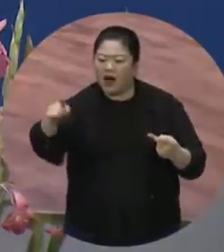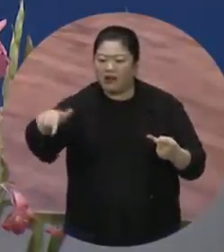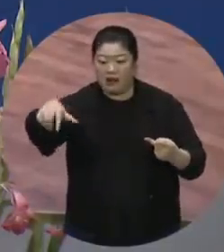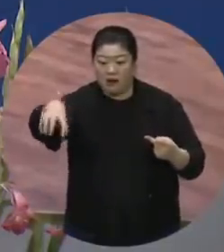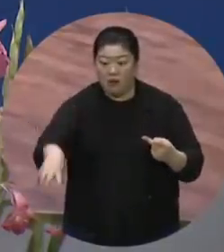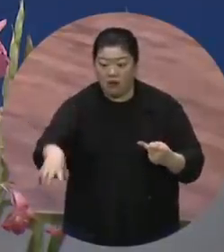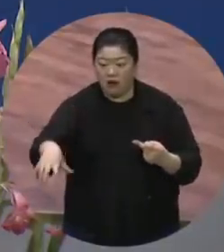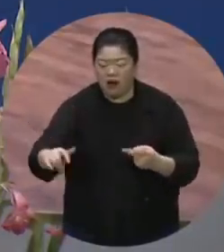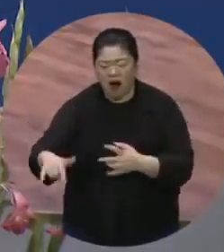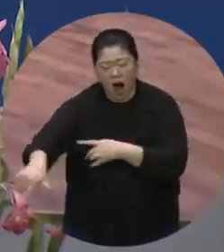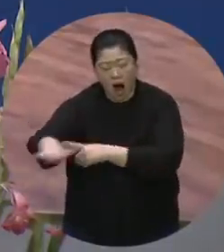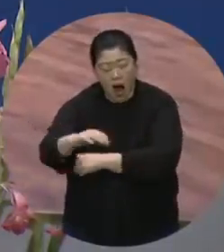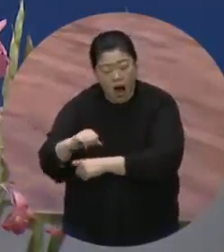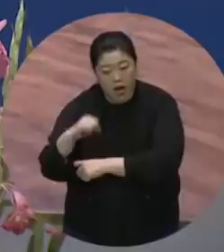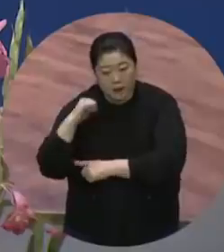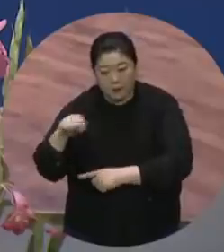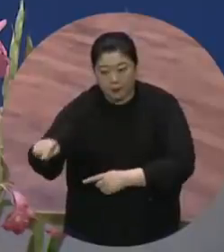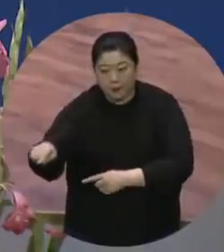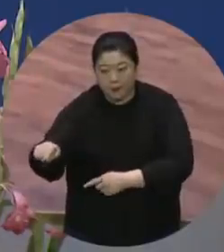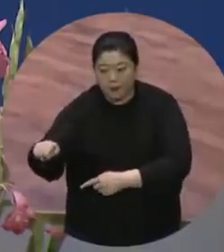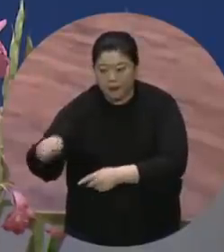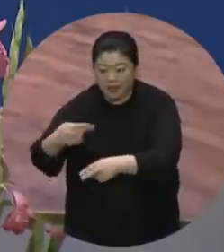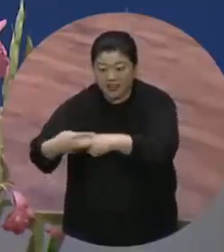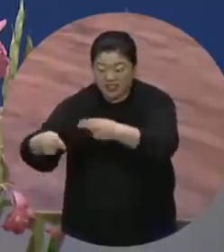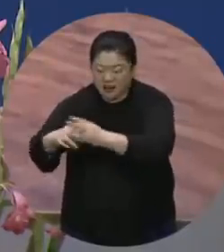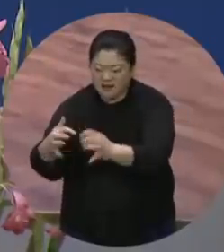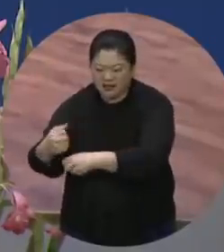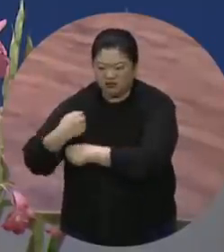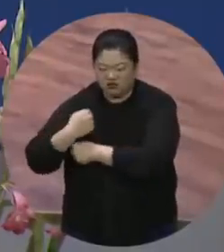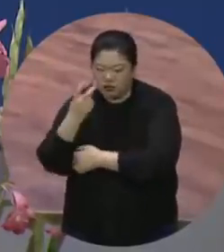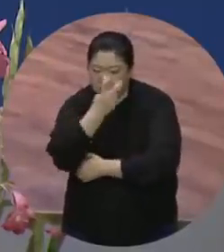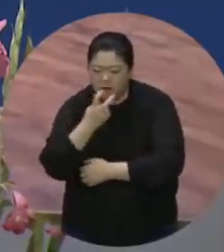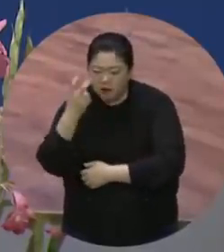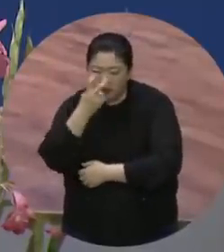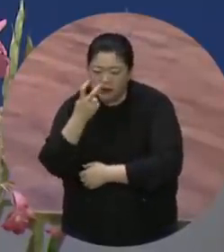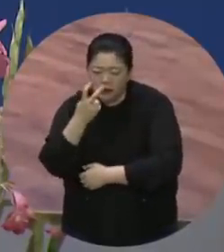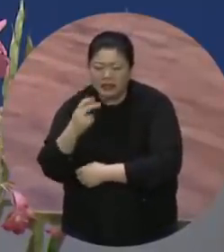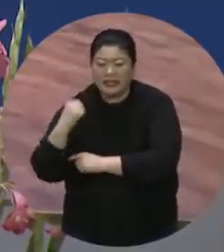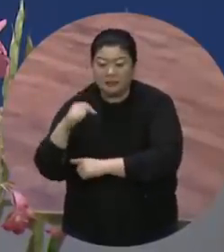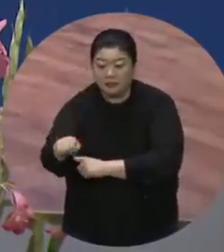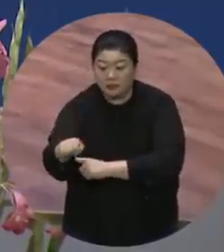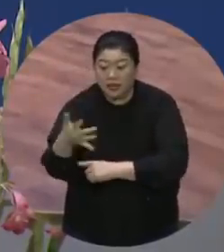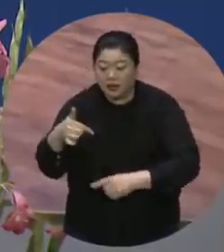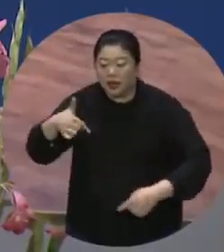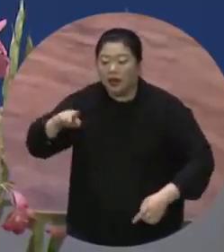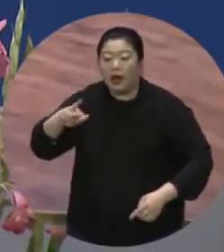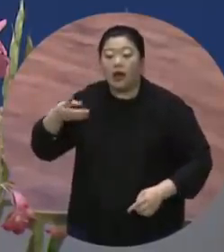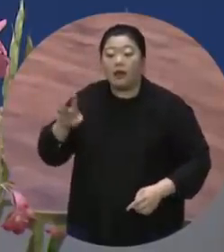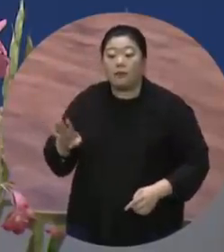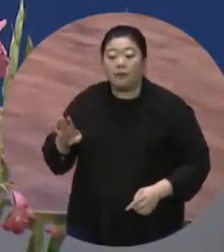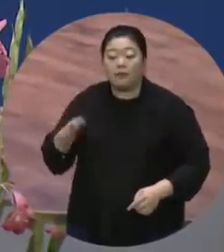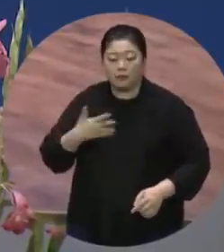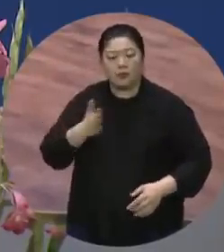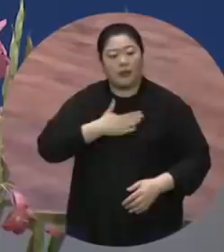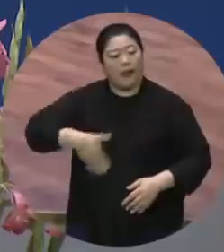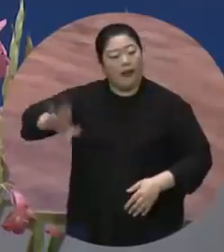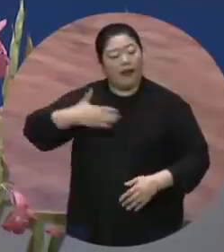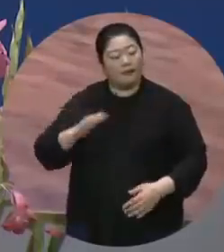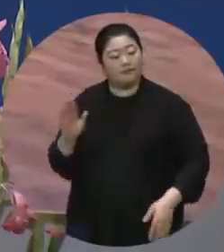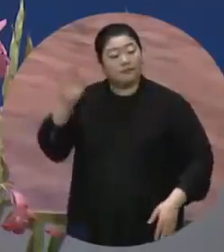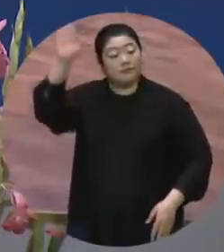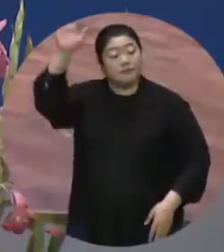너무 확실한 성읍을 가지기 때문에 아무도 안 갈래. 그때 85세 갈렙이 내가 가겠습니다.